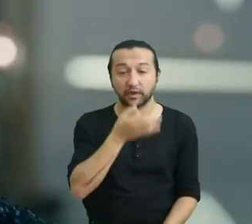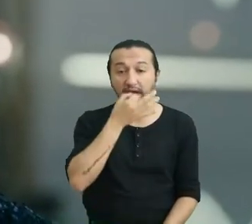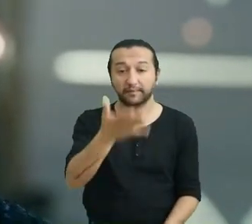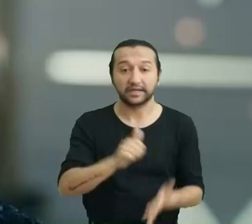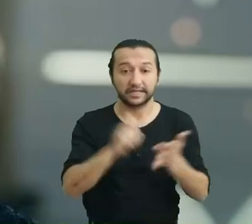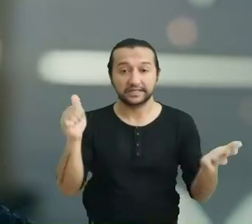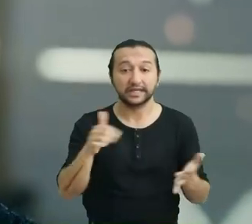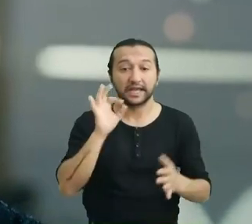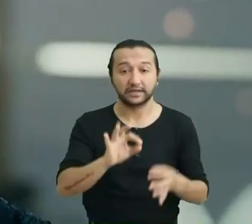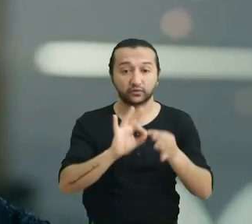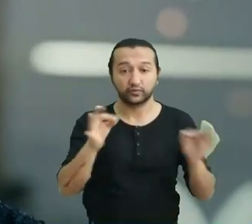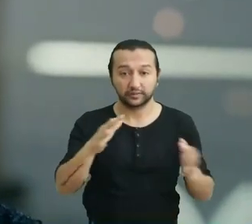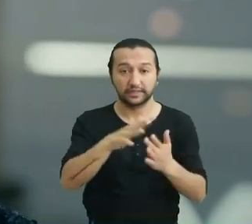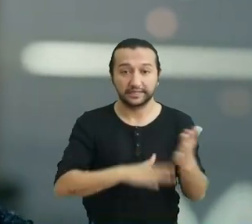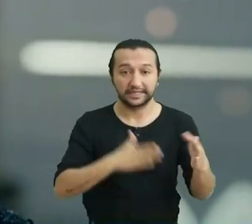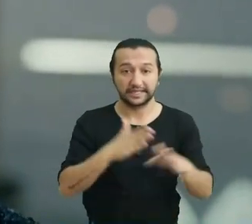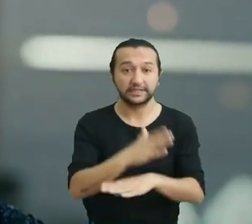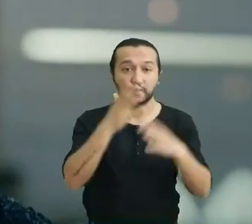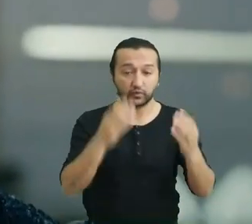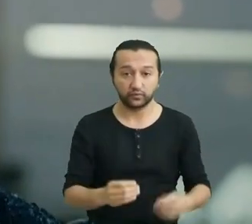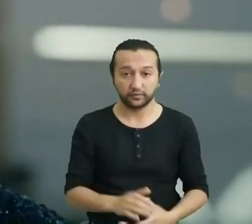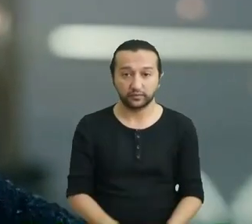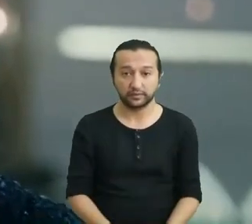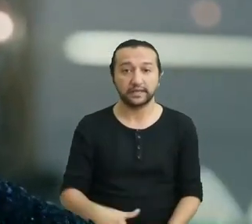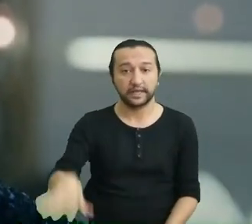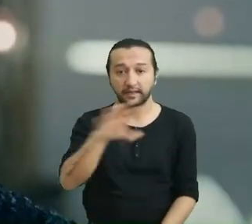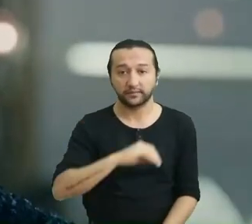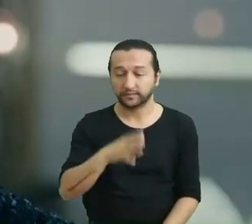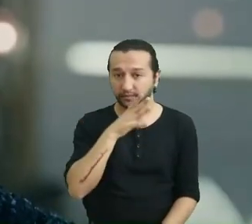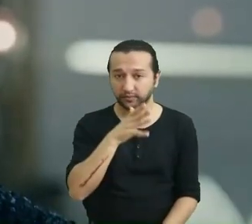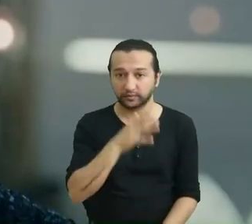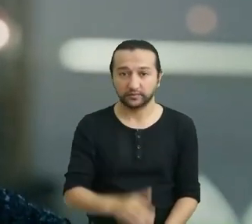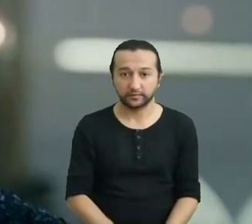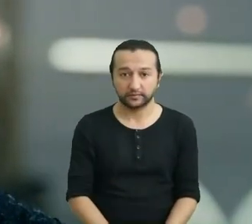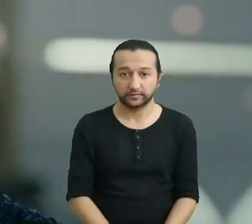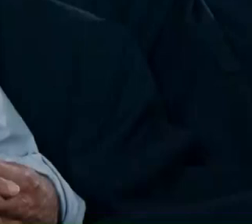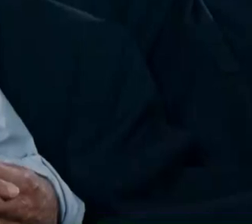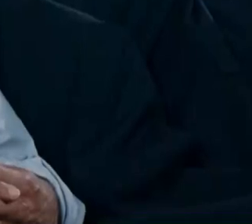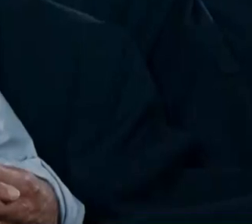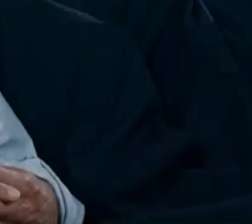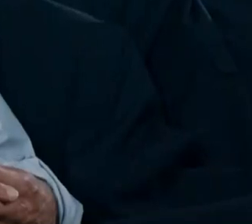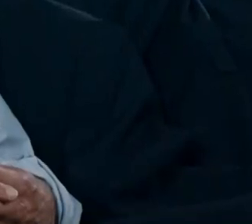haberin her satırının gerçek olduğunu hepimiz biliyoruz.